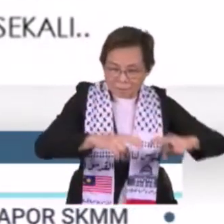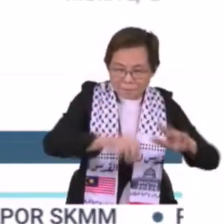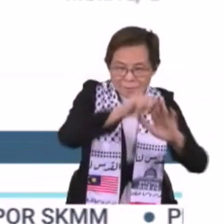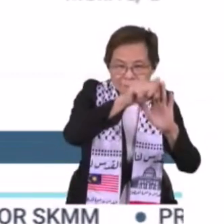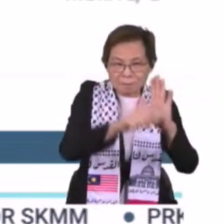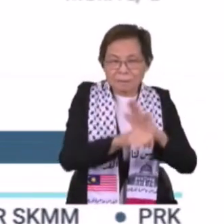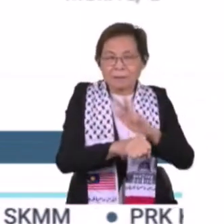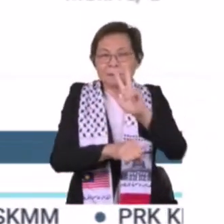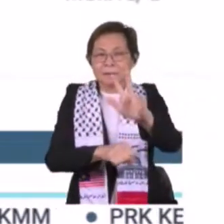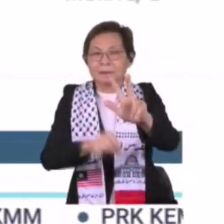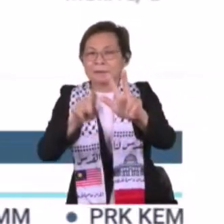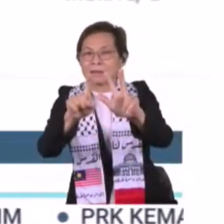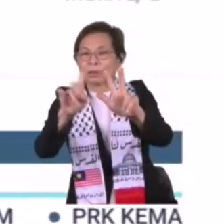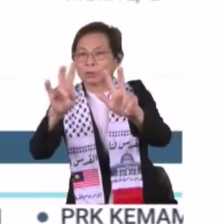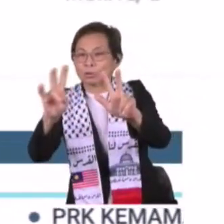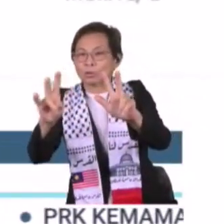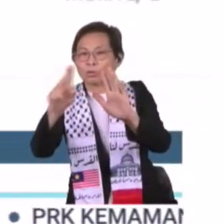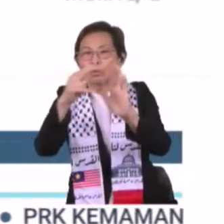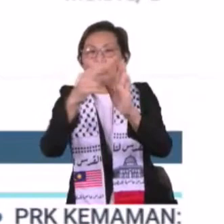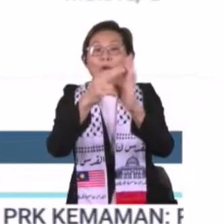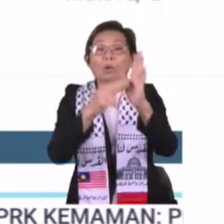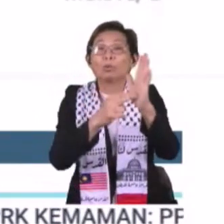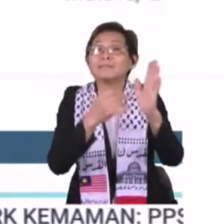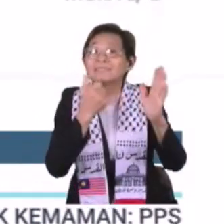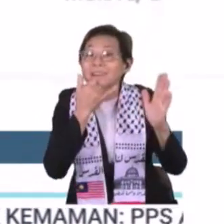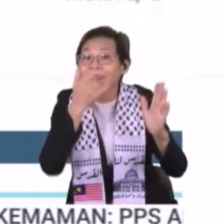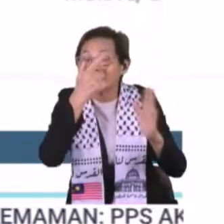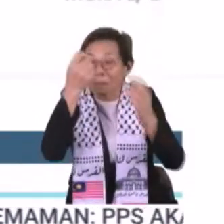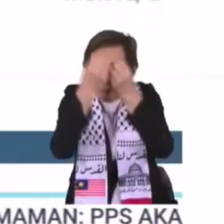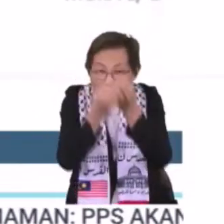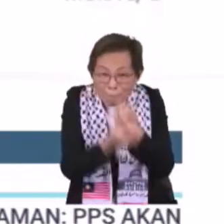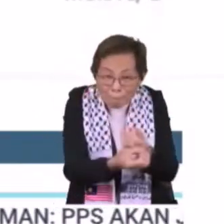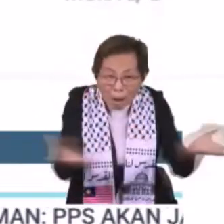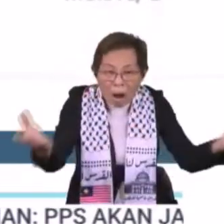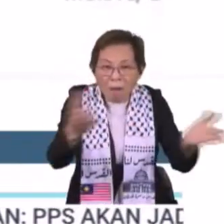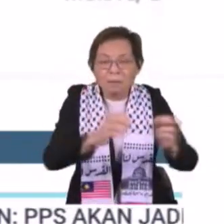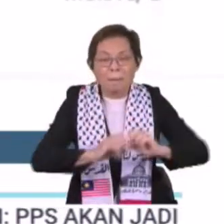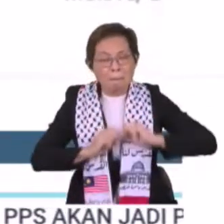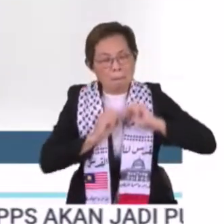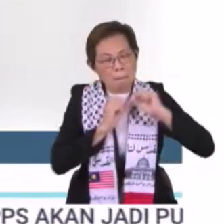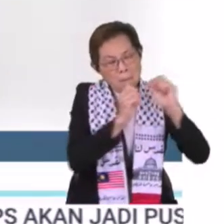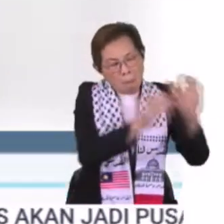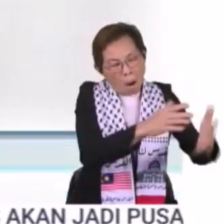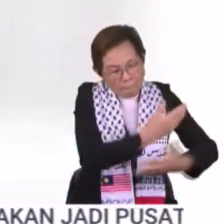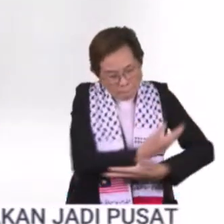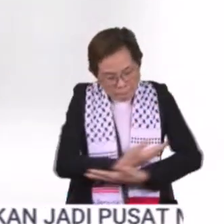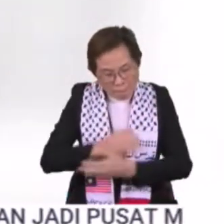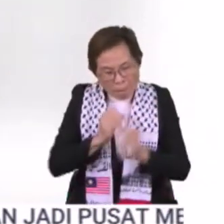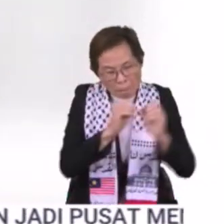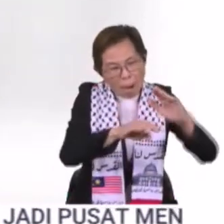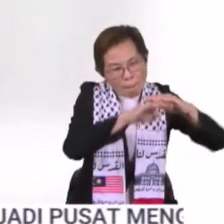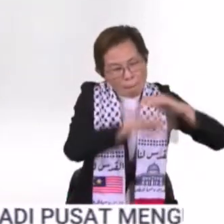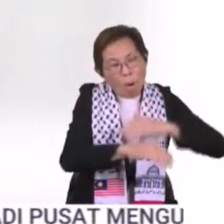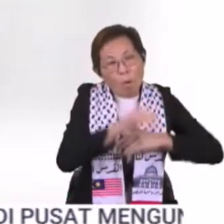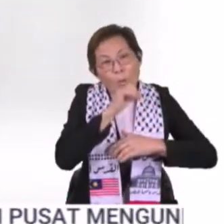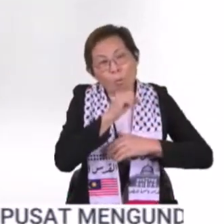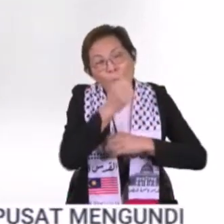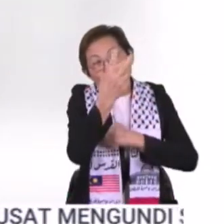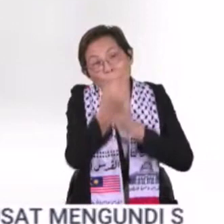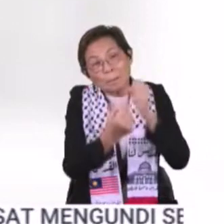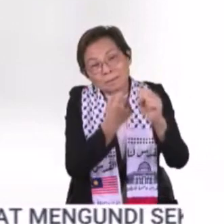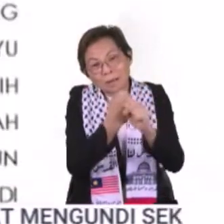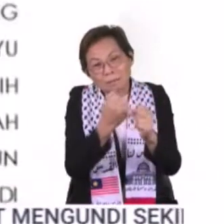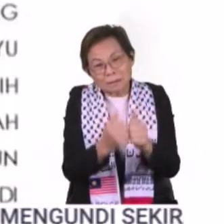bawah seksyen 317 kanun keseksaan kerana mendedahkan serta membuang kanak-kanak di bawah usia 12